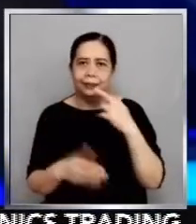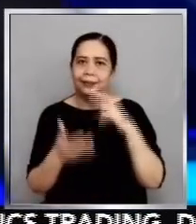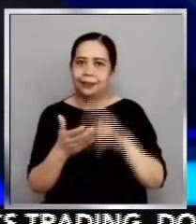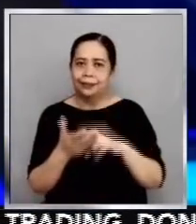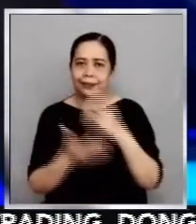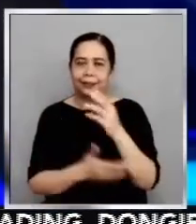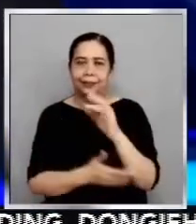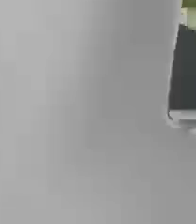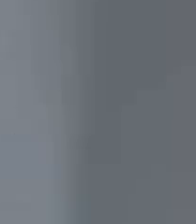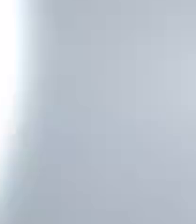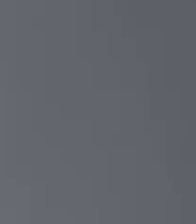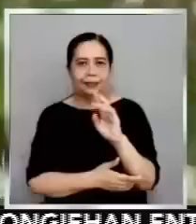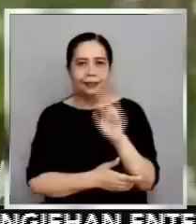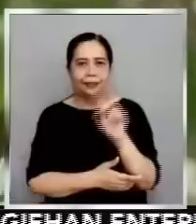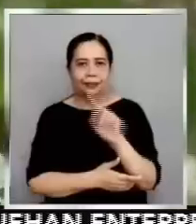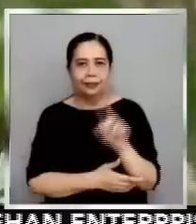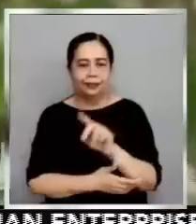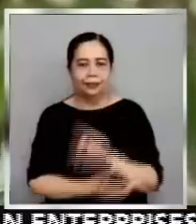Ian Cruz.